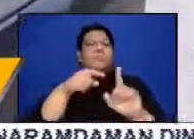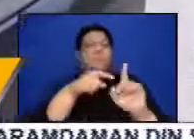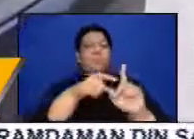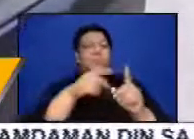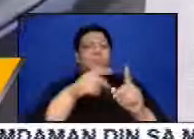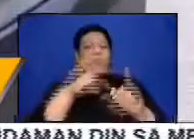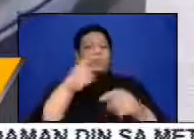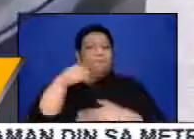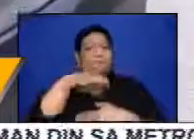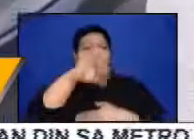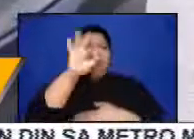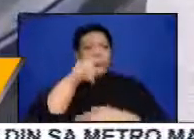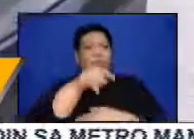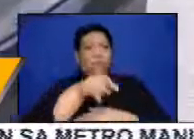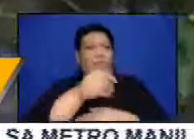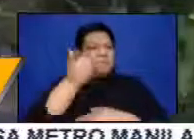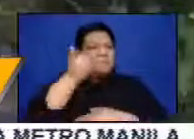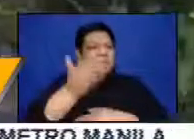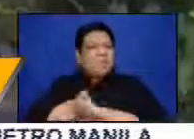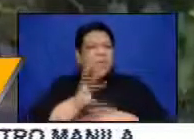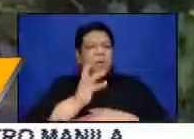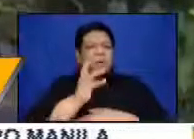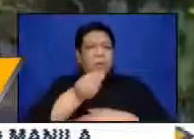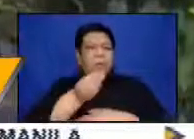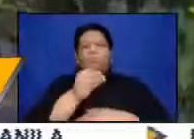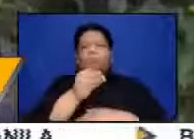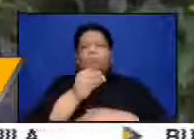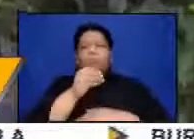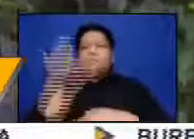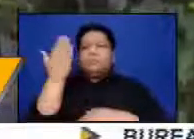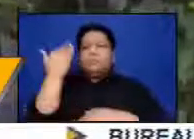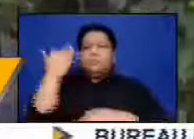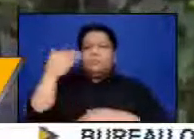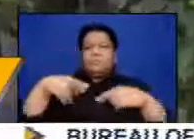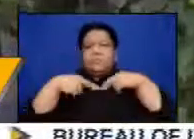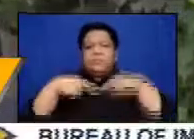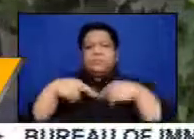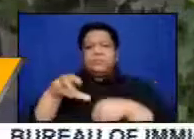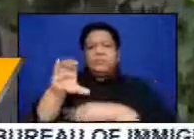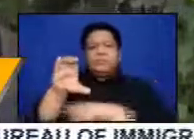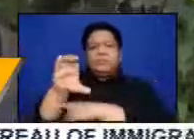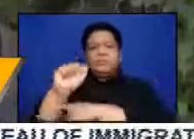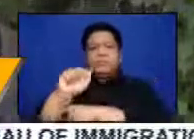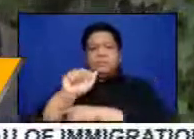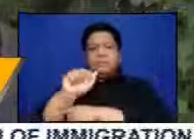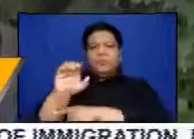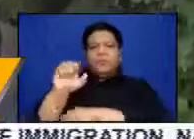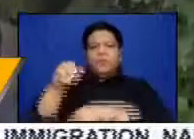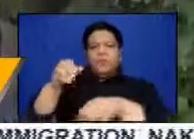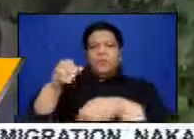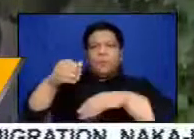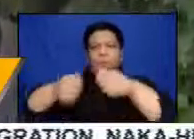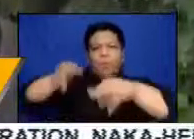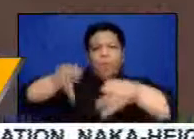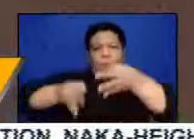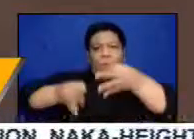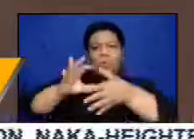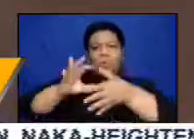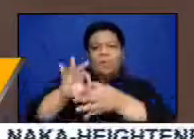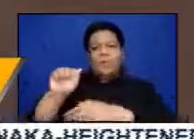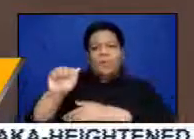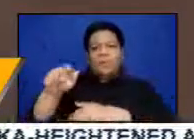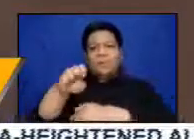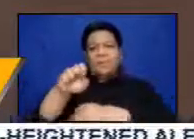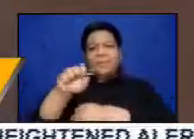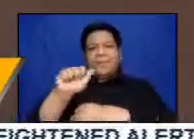nakita ang kanyang sasakyan abandonado sa San Simon sa Pampanga at may mga bahid na dugo. Natagpuan ang bangkay na biktima